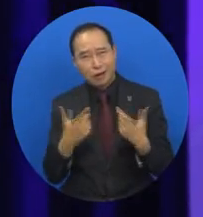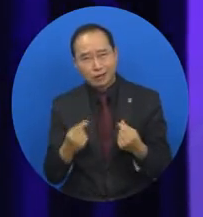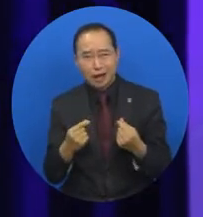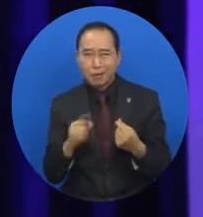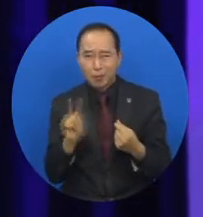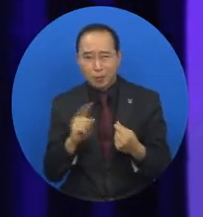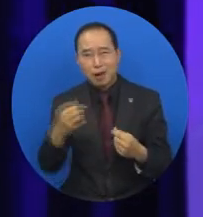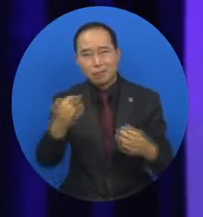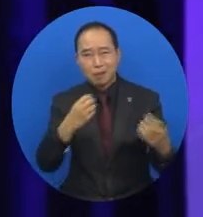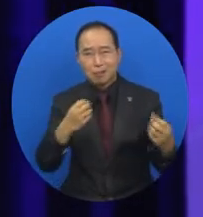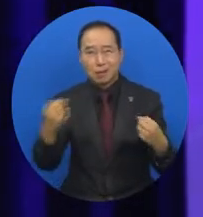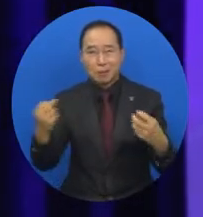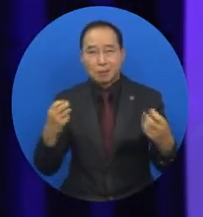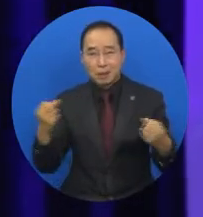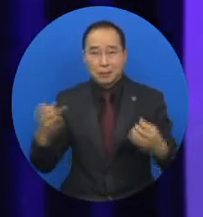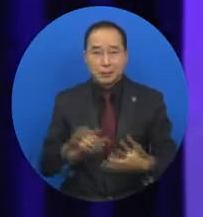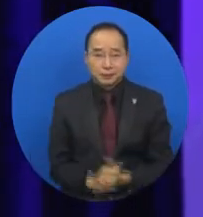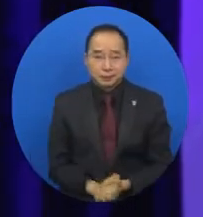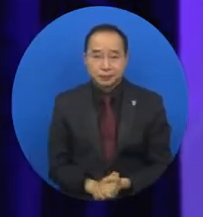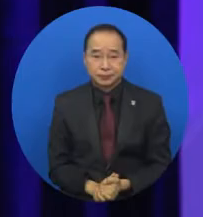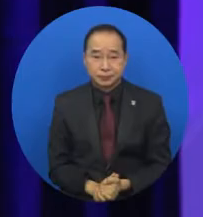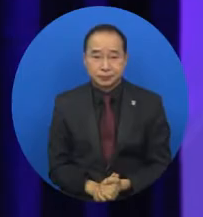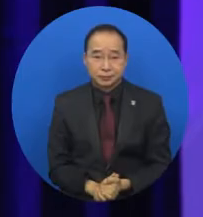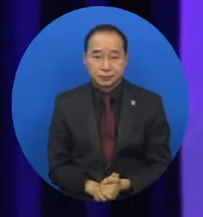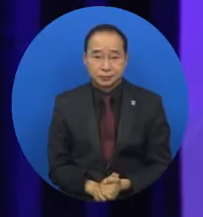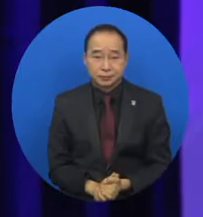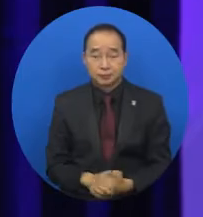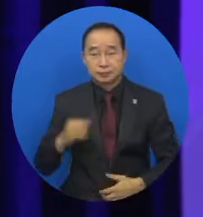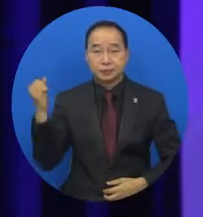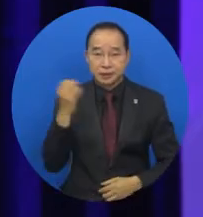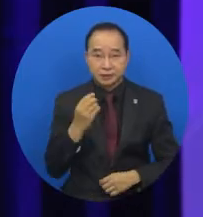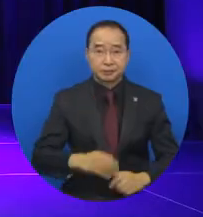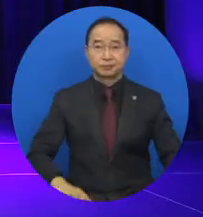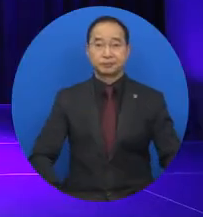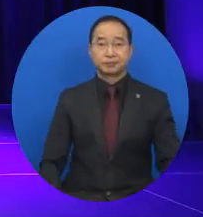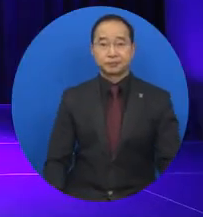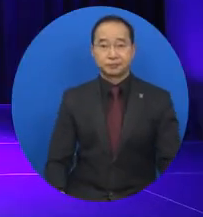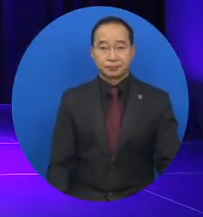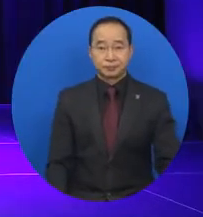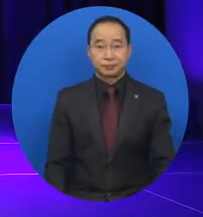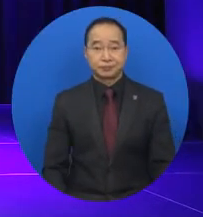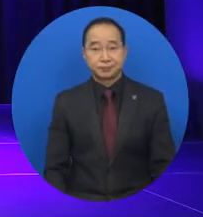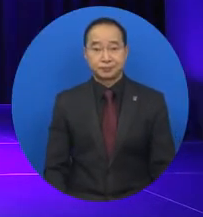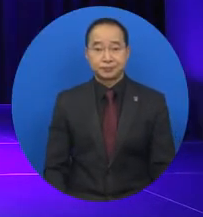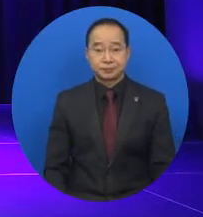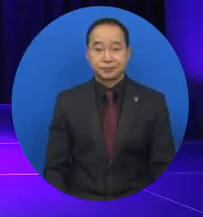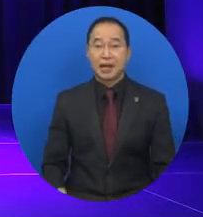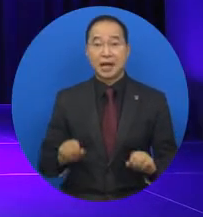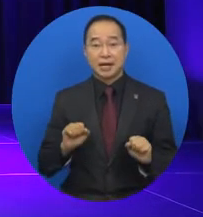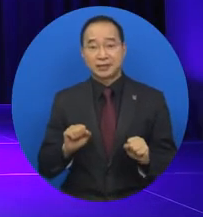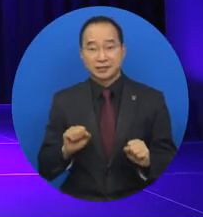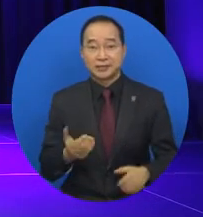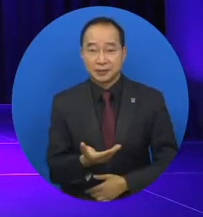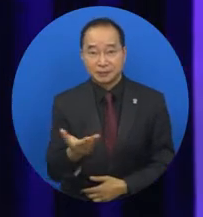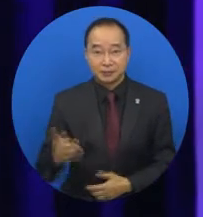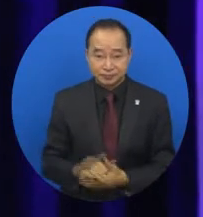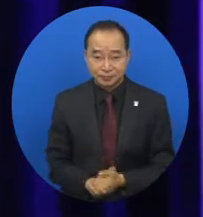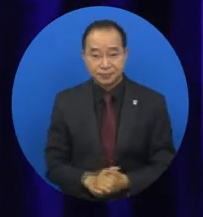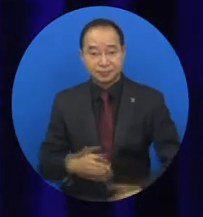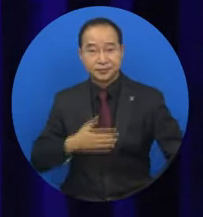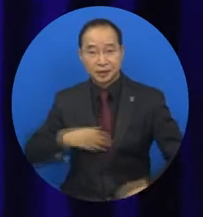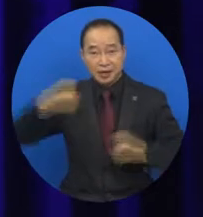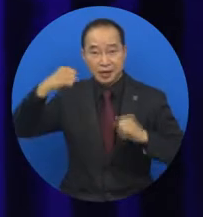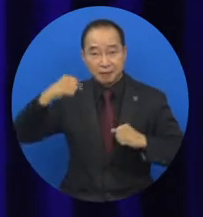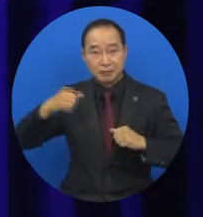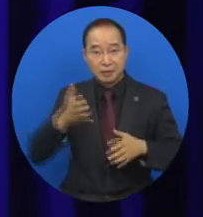날카로워 보인다. 뭐 등등. 그러고 나서 다시 저는 이러고 다시 인사를 했습니다. 안녕하세요, 여러분.